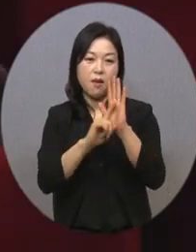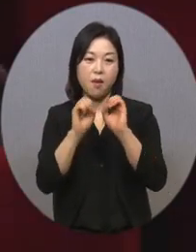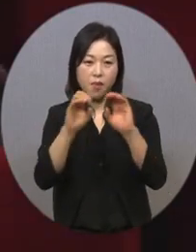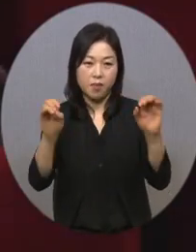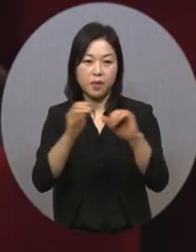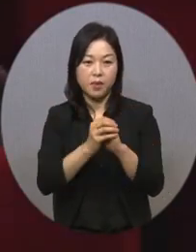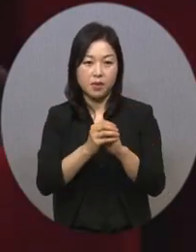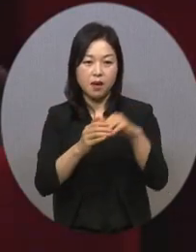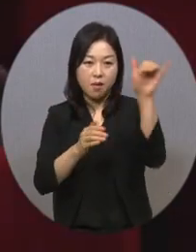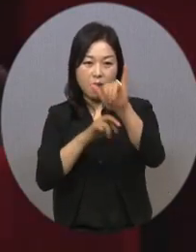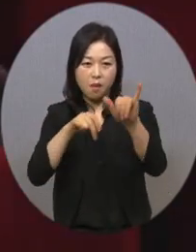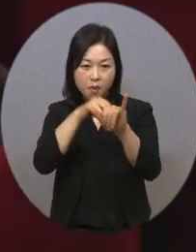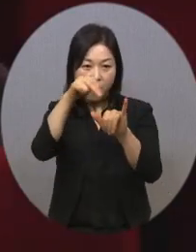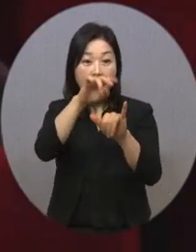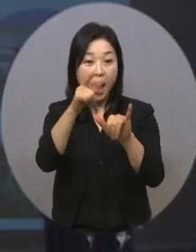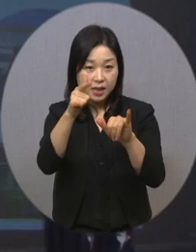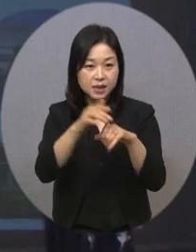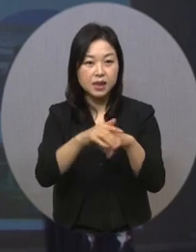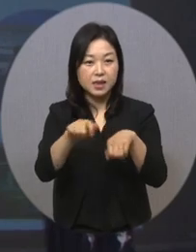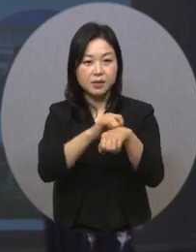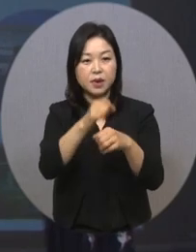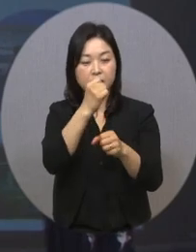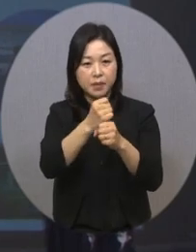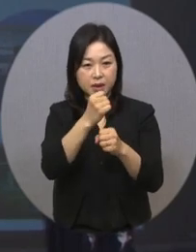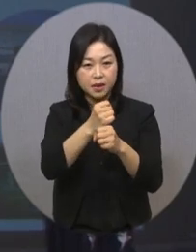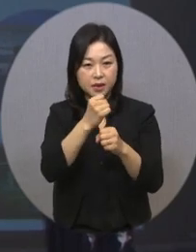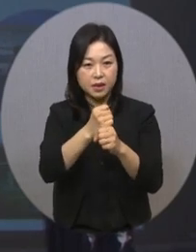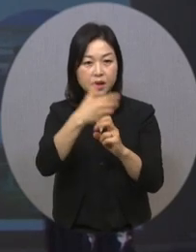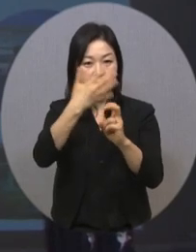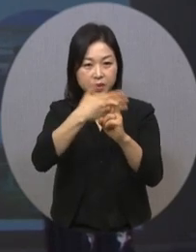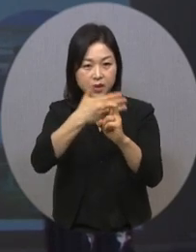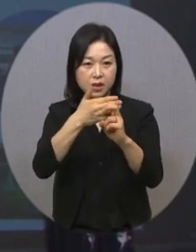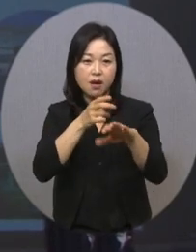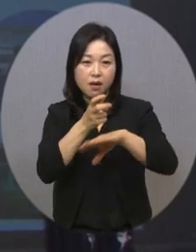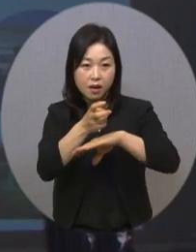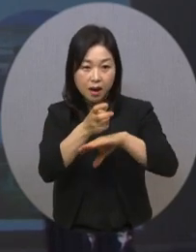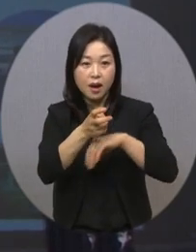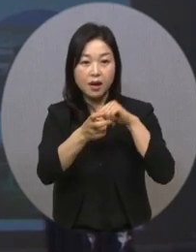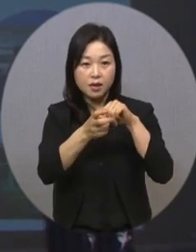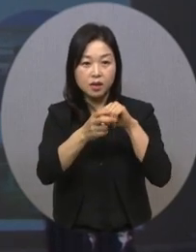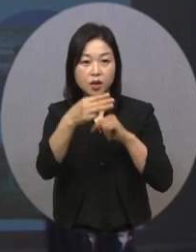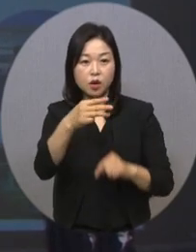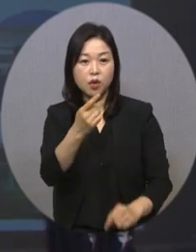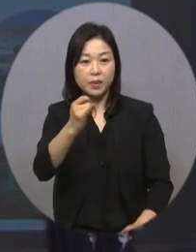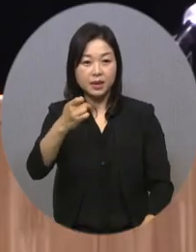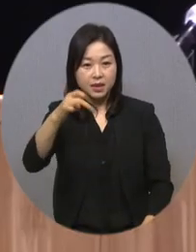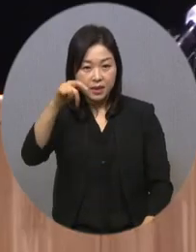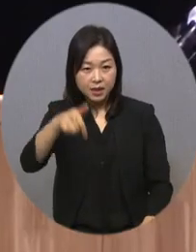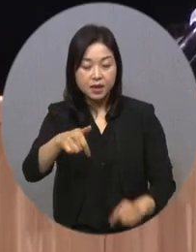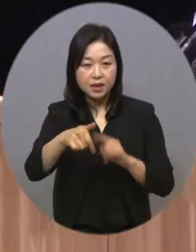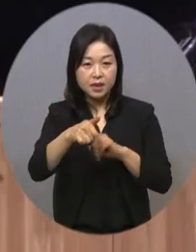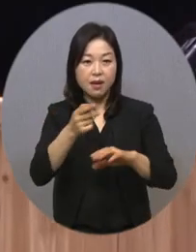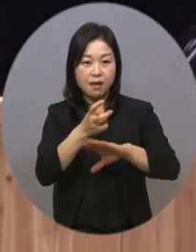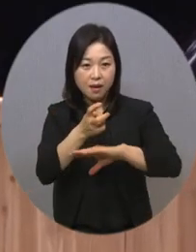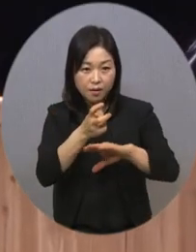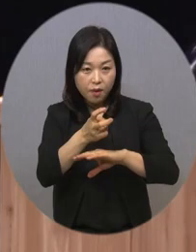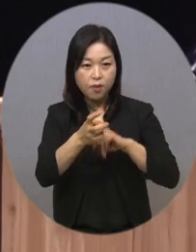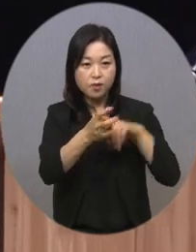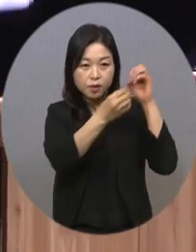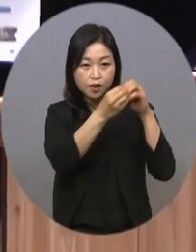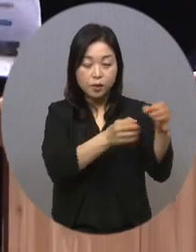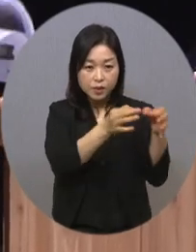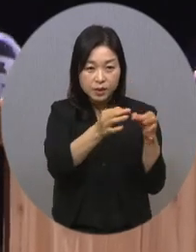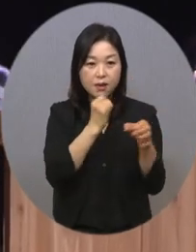올라가는 국토대장정이 아닌 특별 제작한 미디어 콘텐츠카인 로맨틱카를 운행하여 군동 단위로 전통시장과